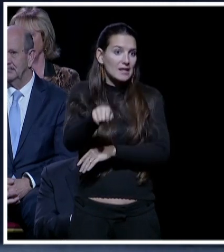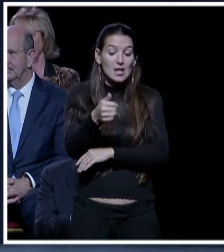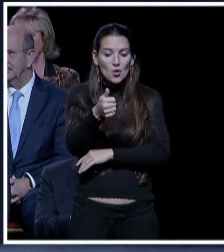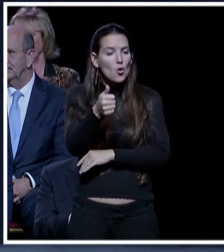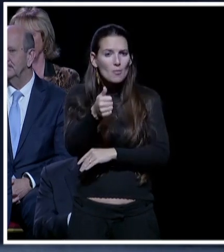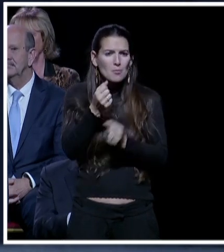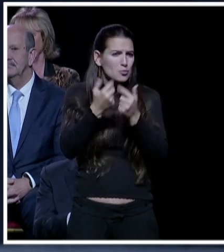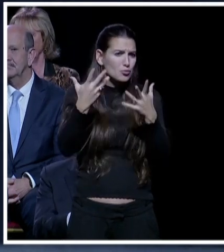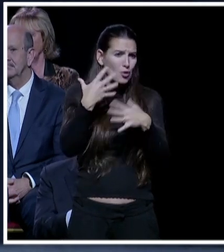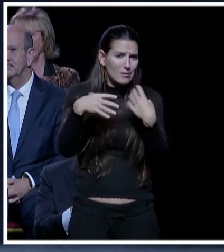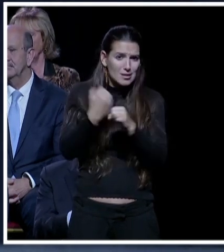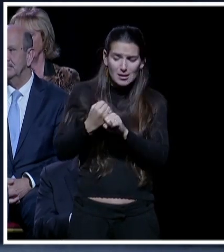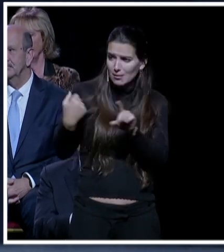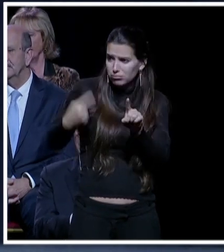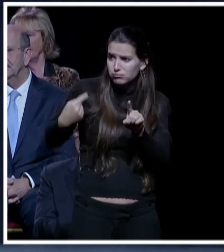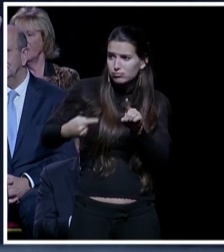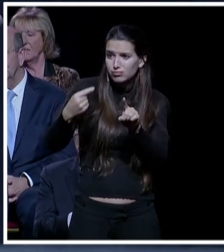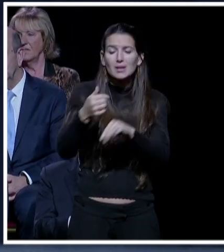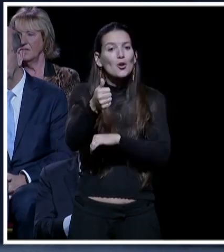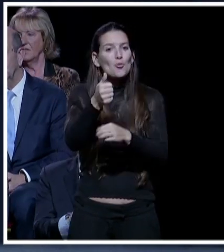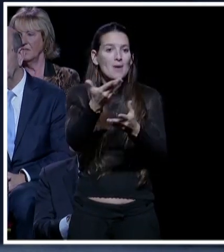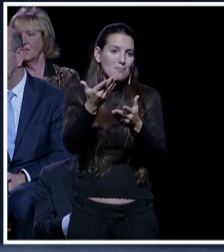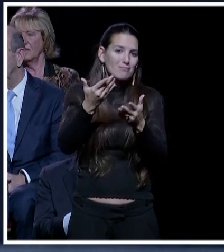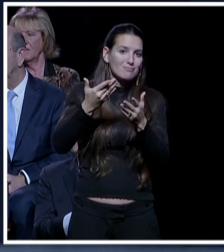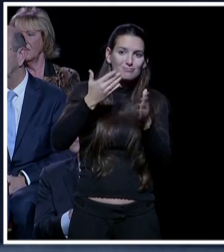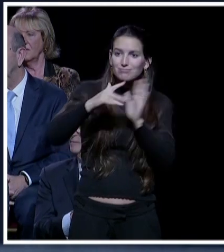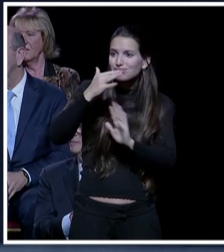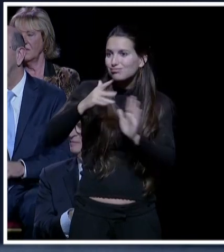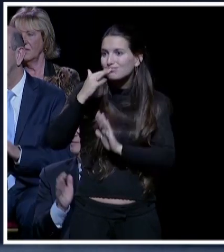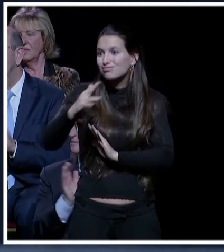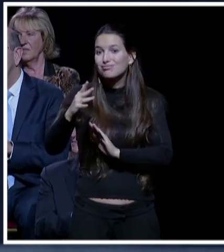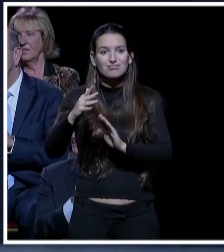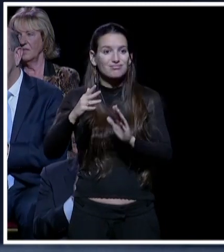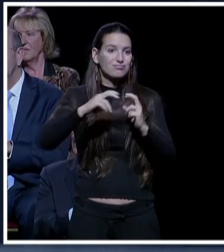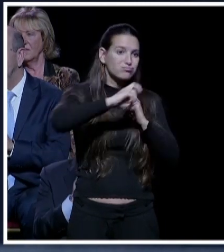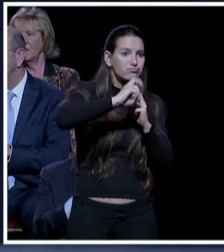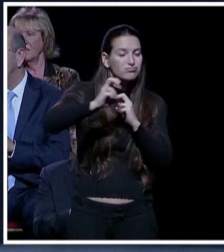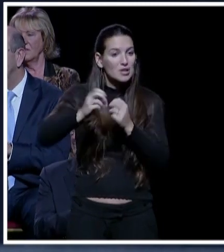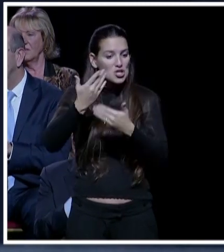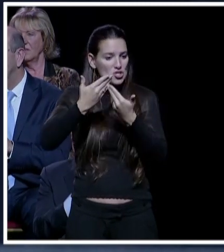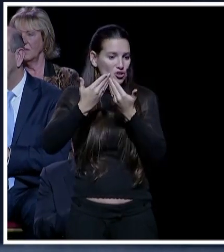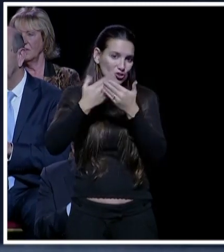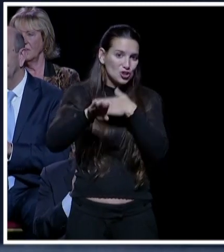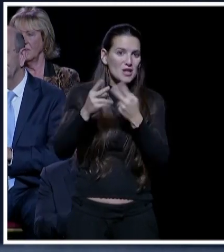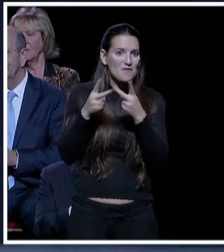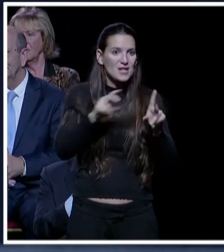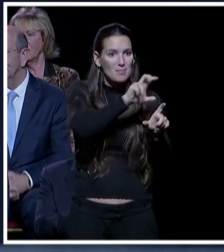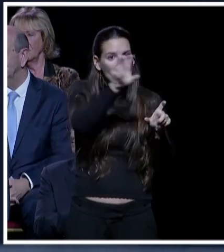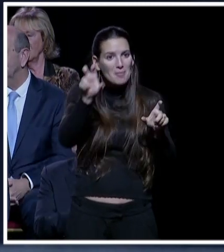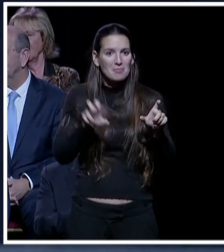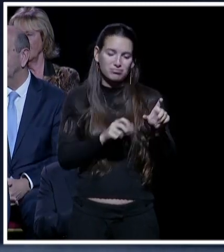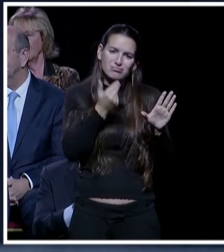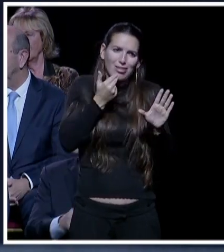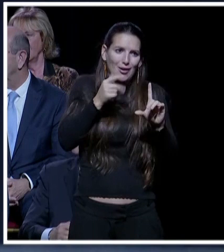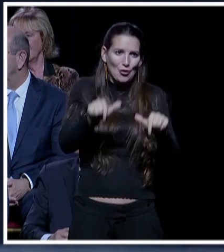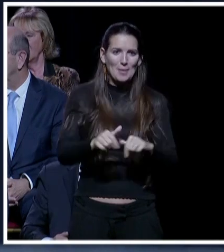répertoire assez fabuleux et toujours très, très gai, qui se balade dans nos villes jumelles avec beaucoup de talent. Un grand